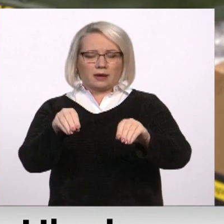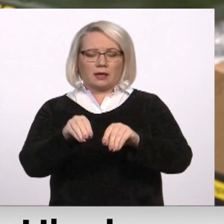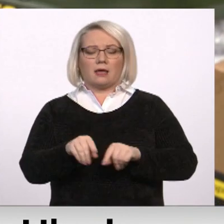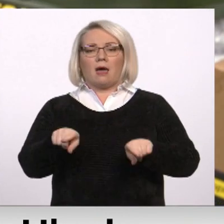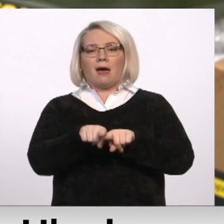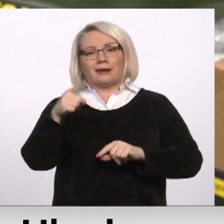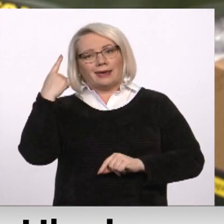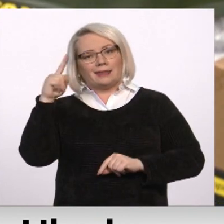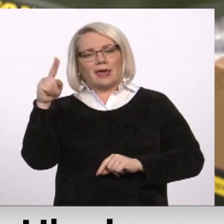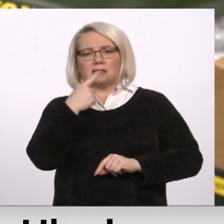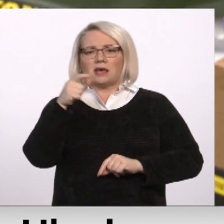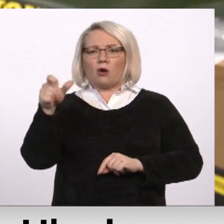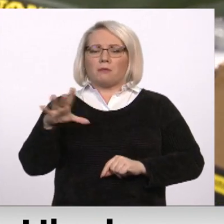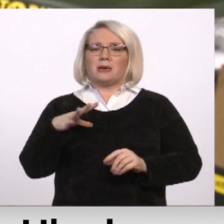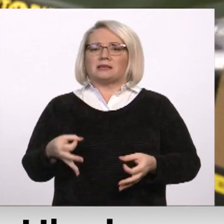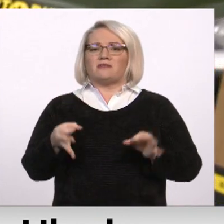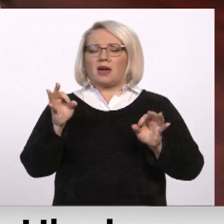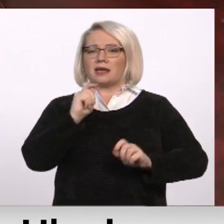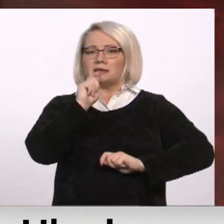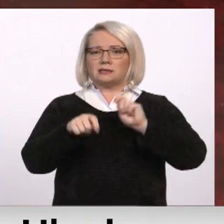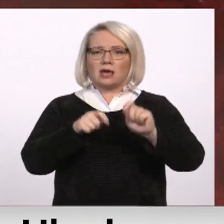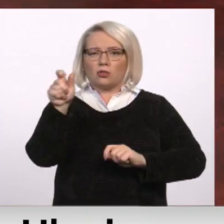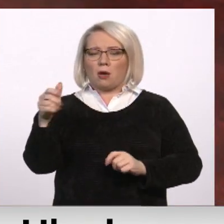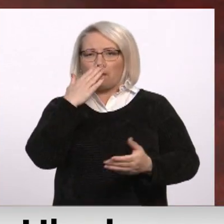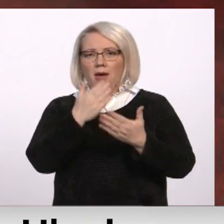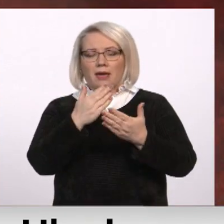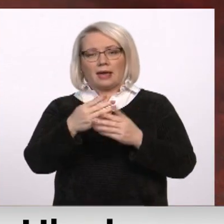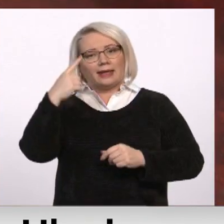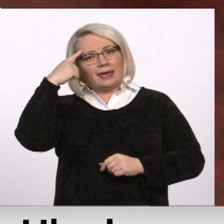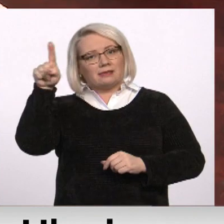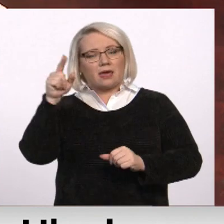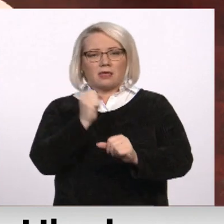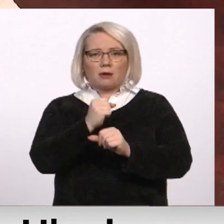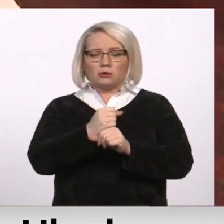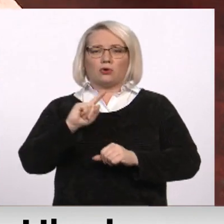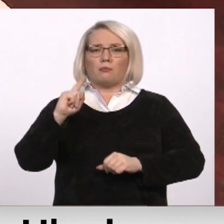šodien bija svarīgi daudzajiem ziedotājiem parādīt, ka ideja darbojas un pirmais